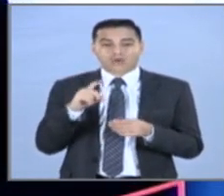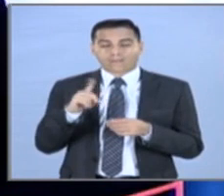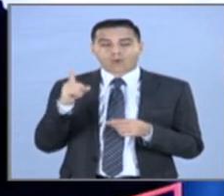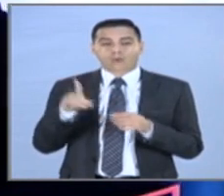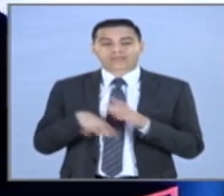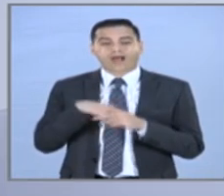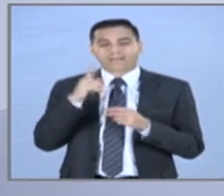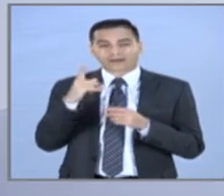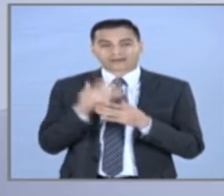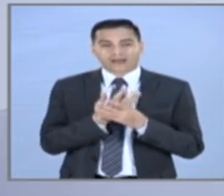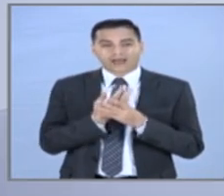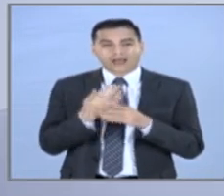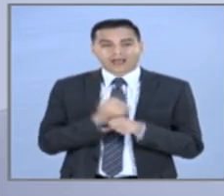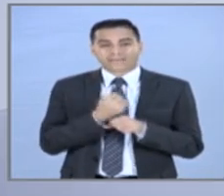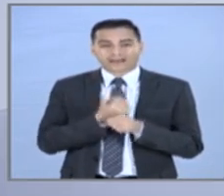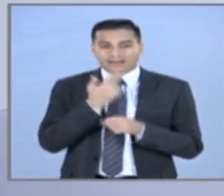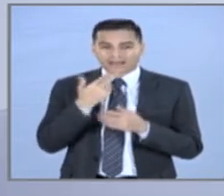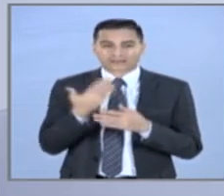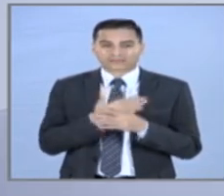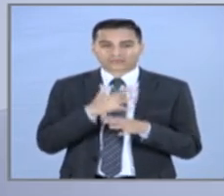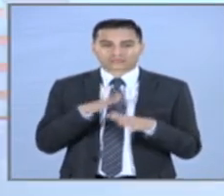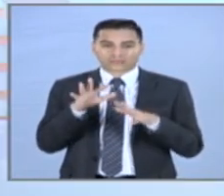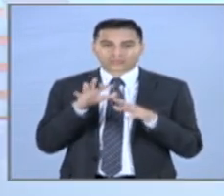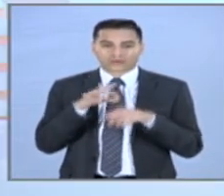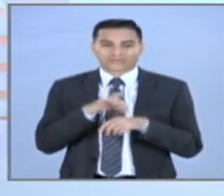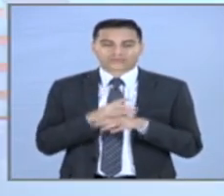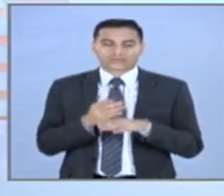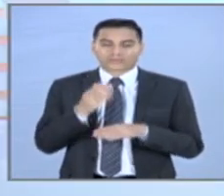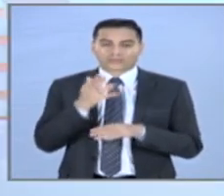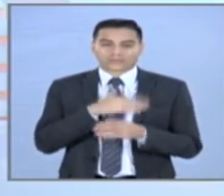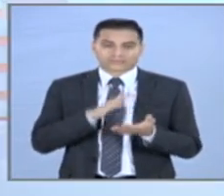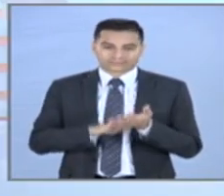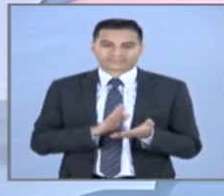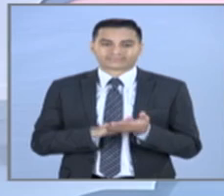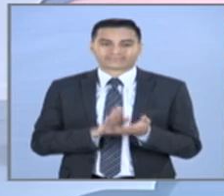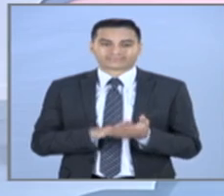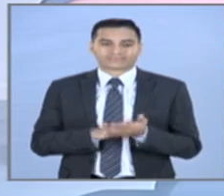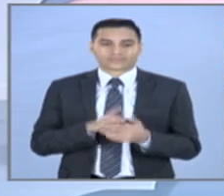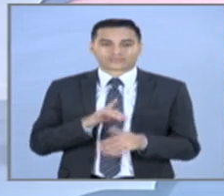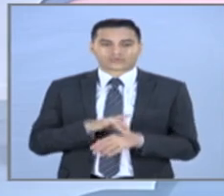دكتور مجدي يعقوب قدوة لنا كلنا في الطب. نحيي كلنا دكتور مجدي يعقوب.